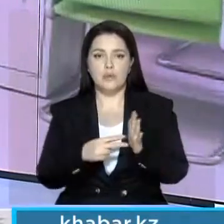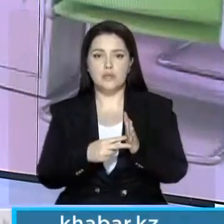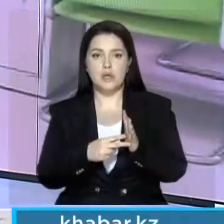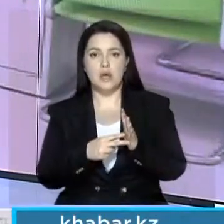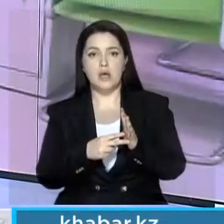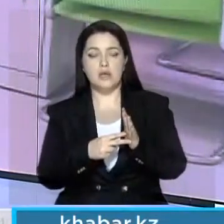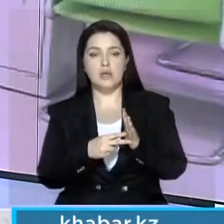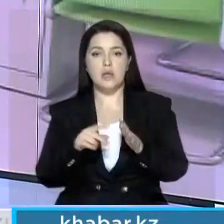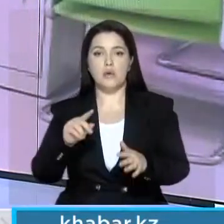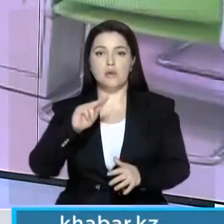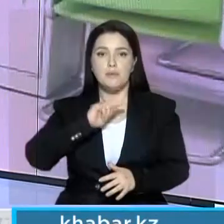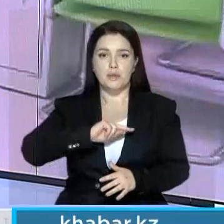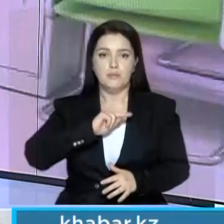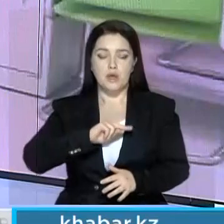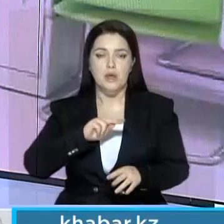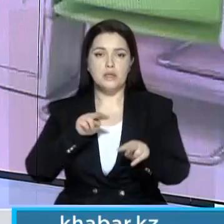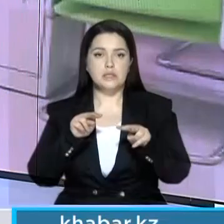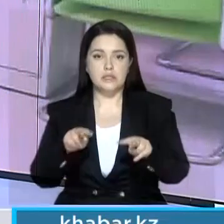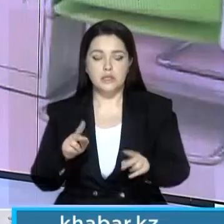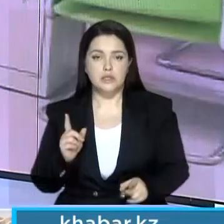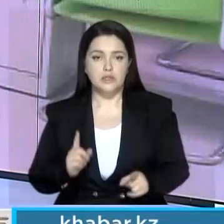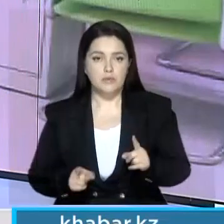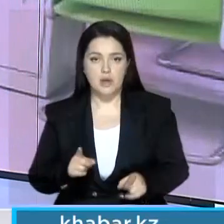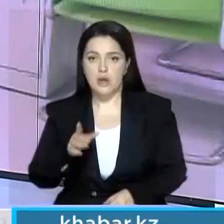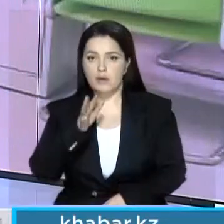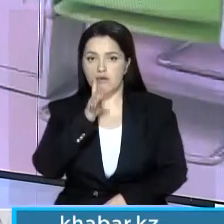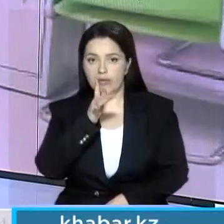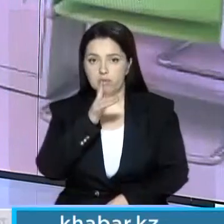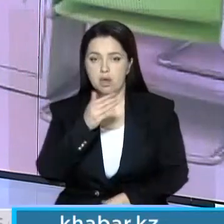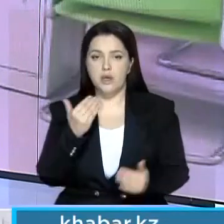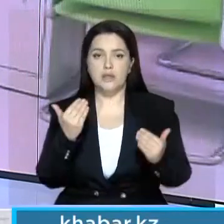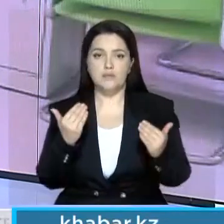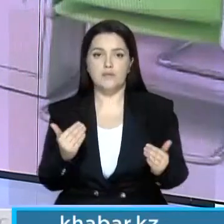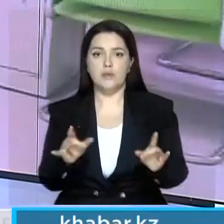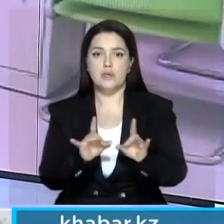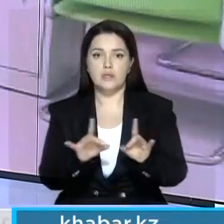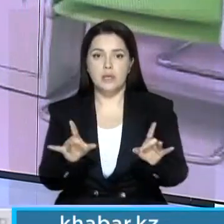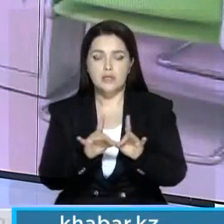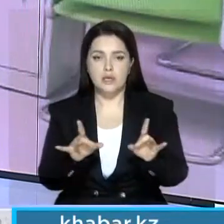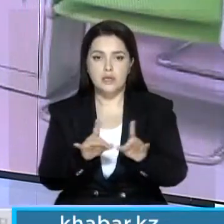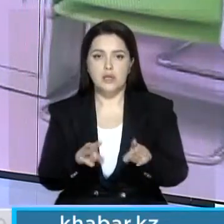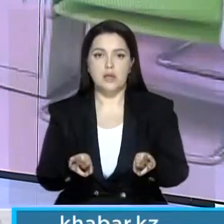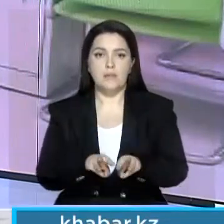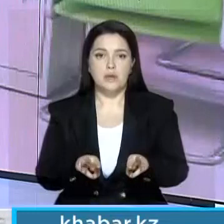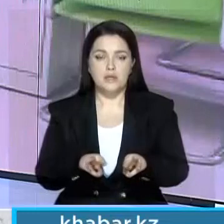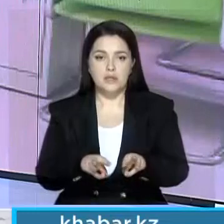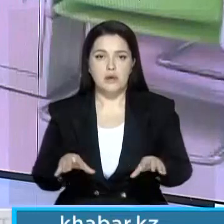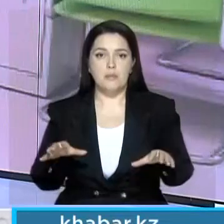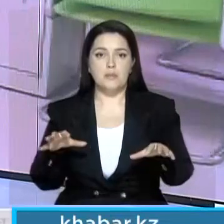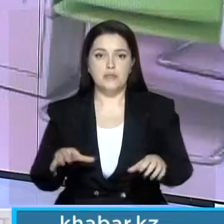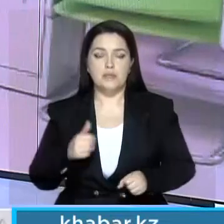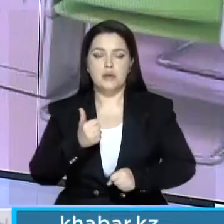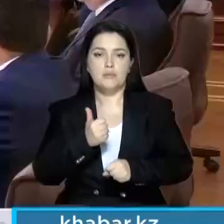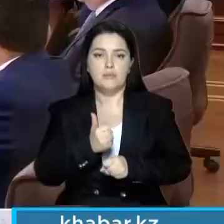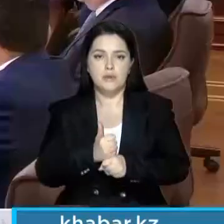стоимости объектов. Отмечу, за ходом этих работ теперь следят в режиме реального времени. Об этом сегодня рассказали на совещании в правительстве